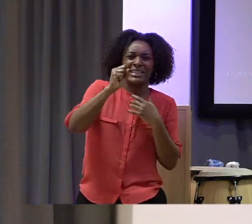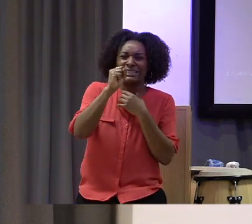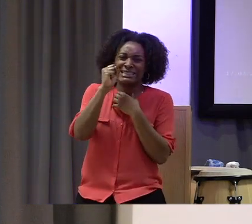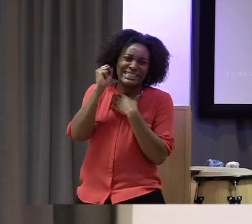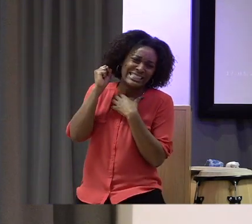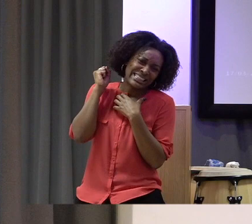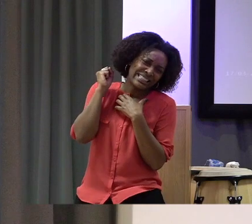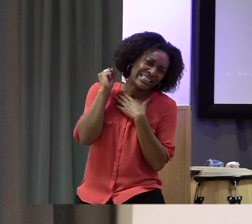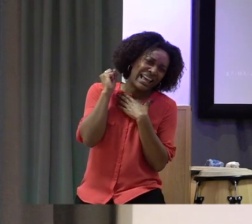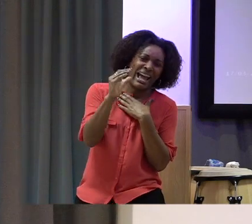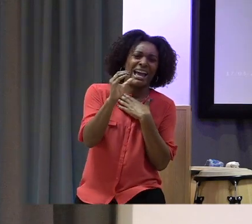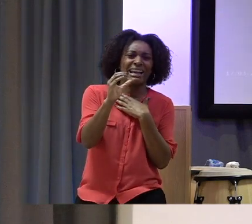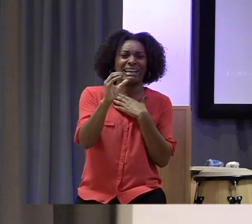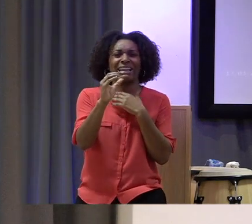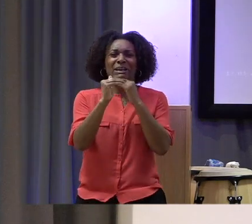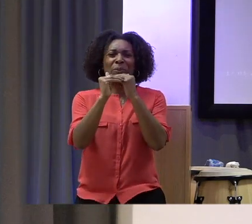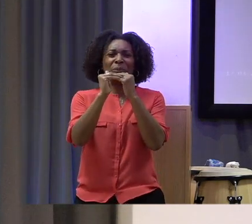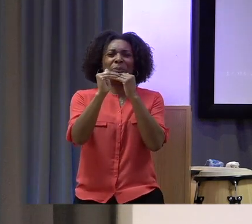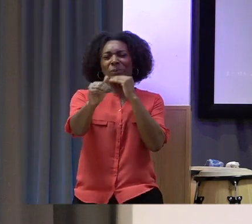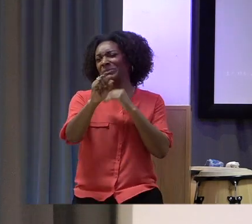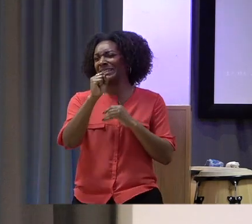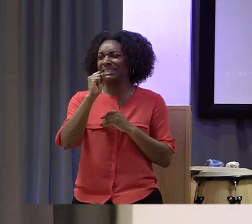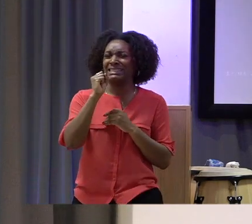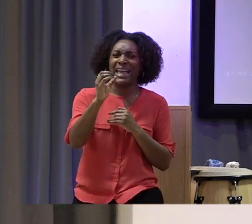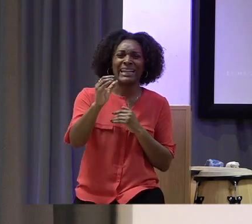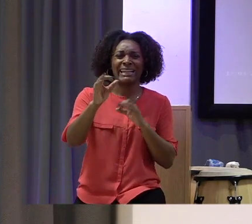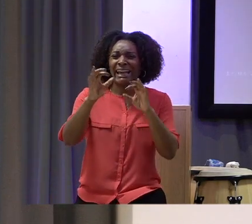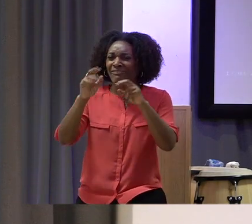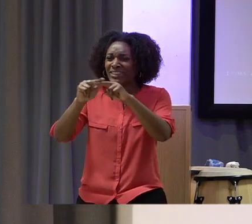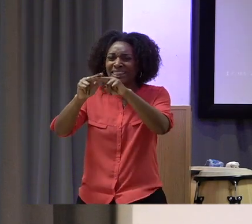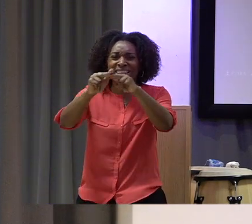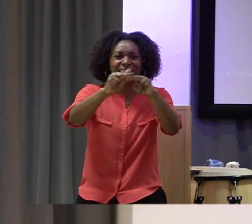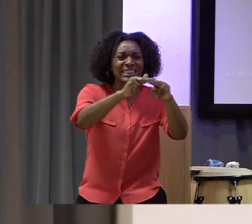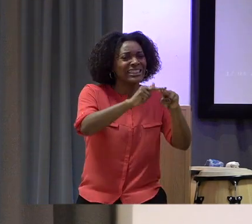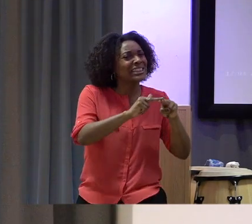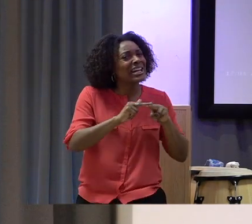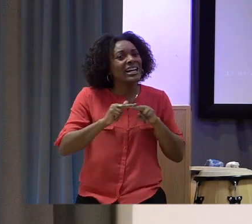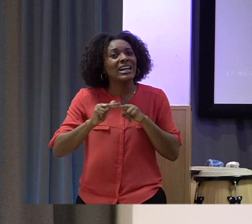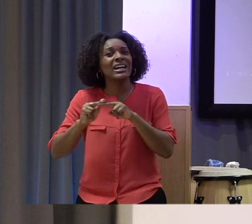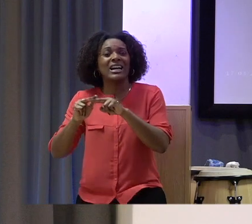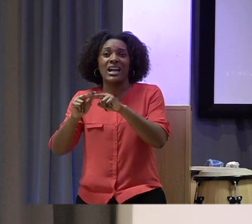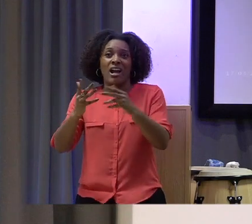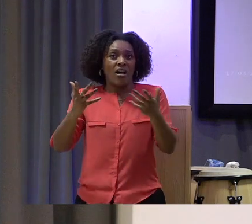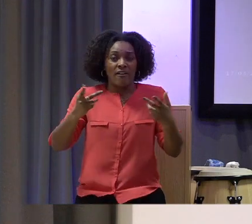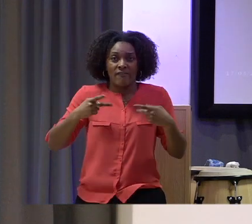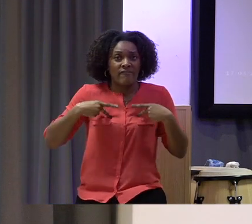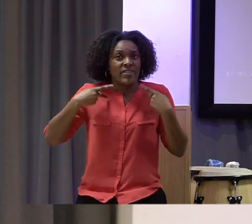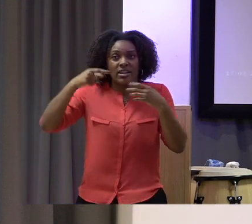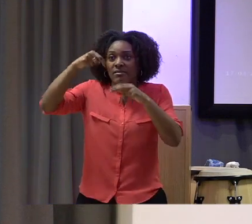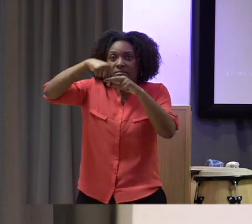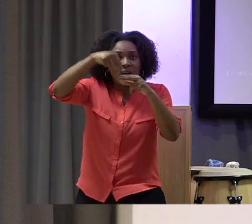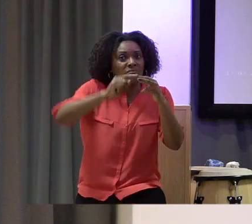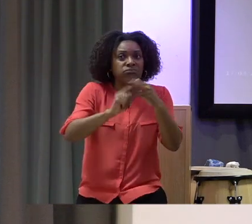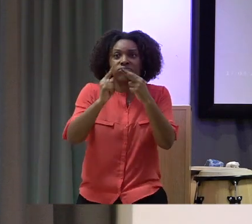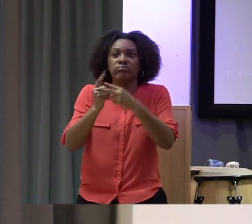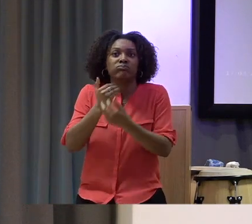C'est un endroit où règne la sécheresse, où il n'y a pas grand-chose, où les conditions de vie sont